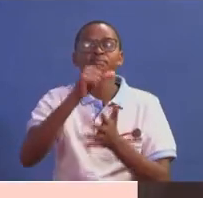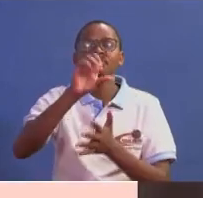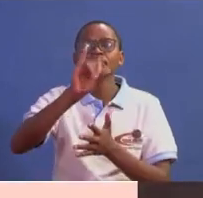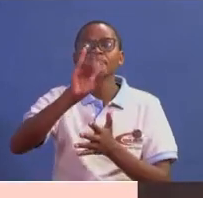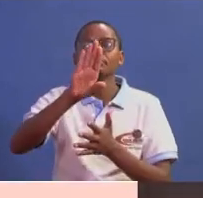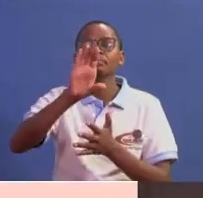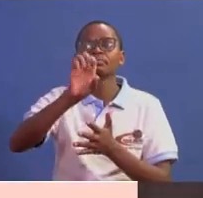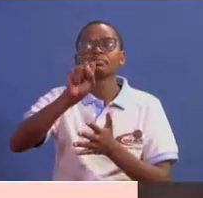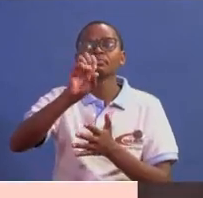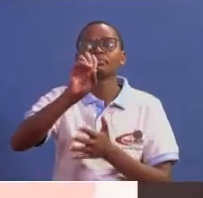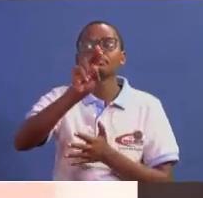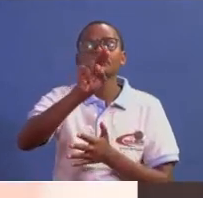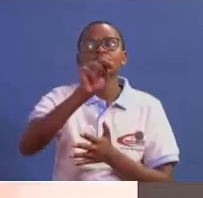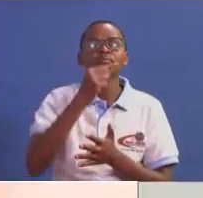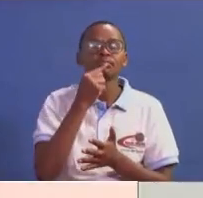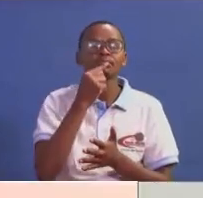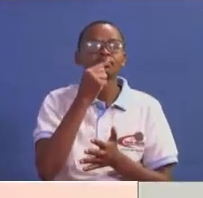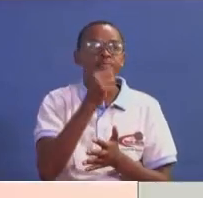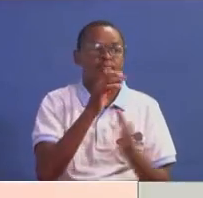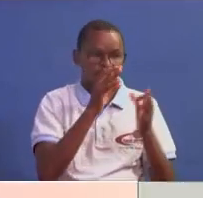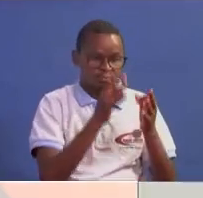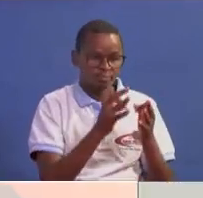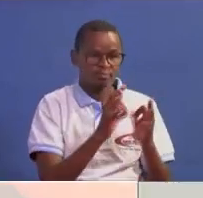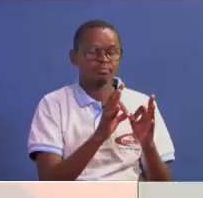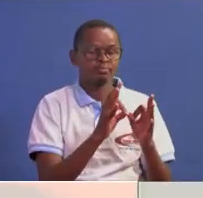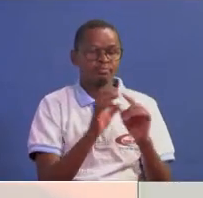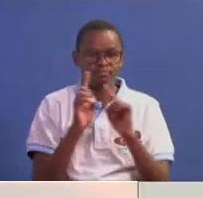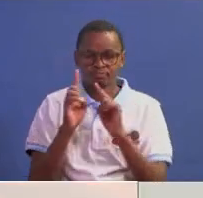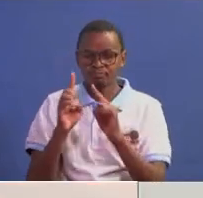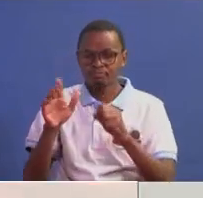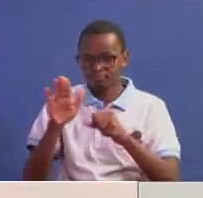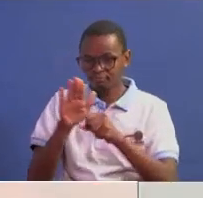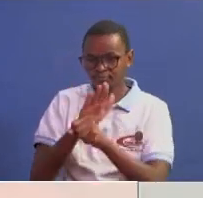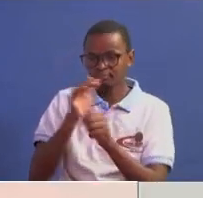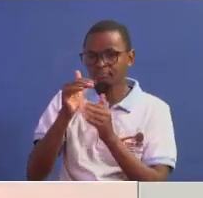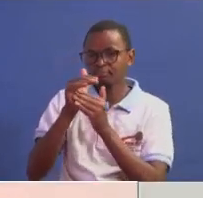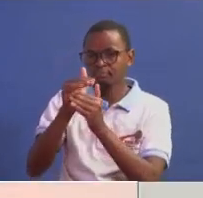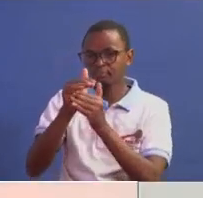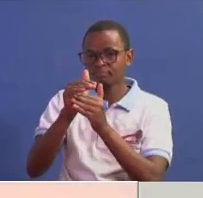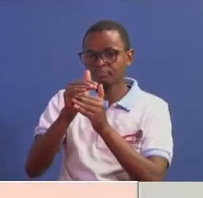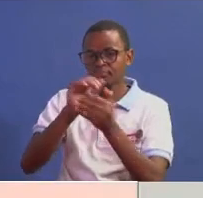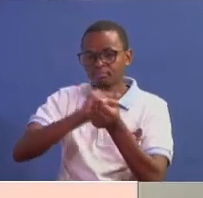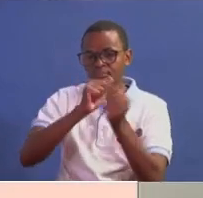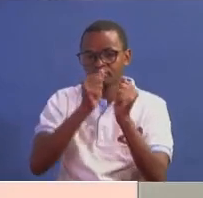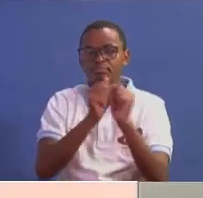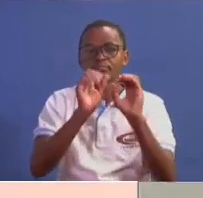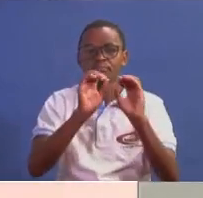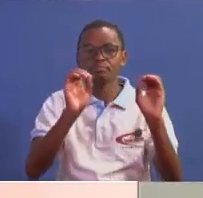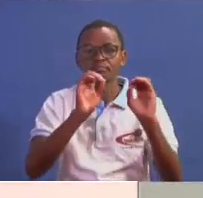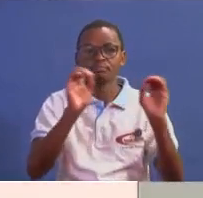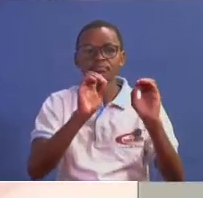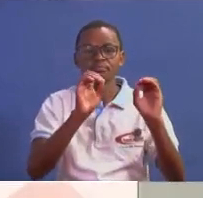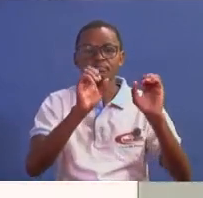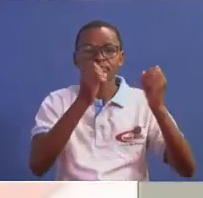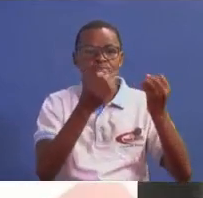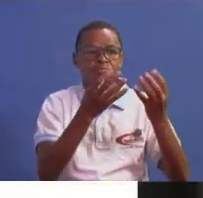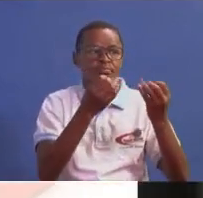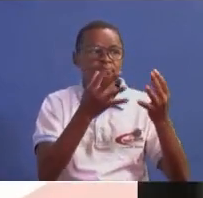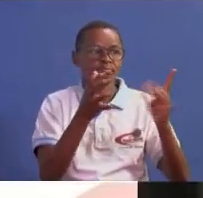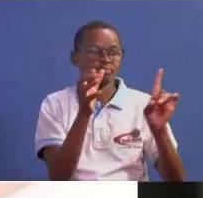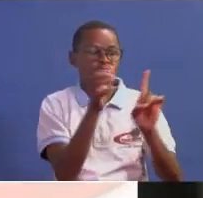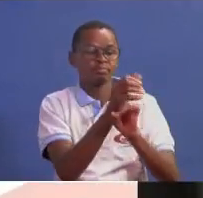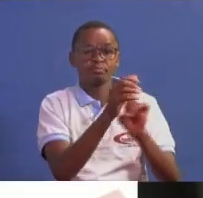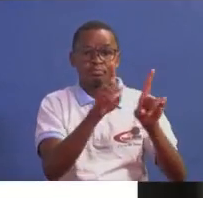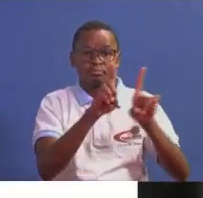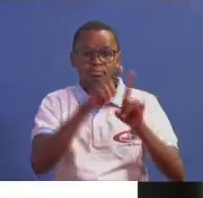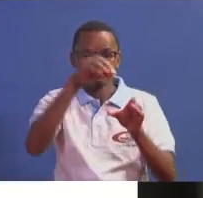Gisore, ambaye ni wakili nchini Kenya, anasema iwapo mfumo mzima uongozi hautofanywa mageuzi, huenda mengi